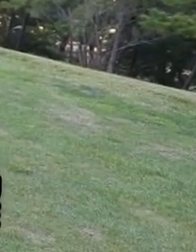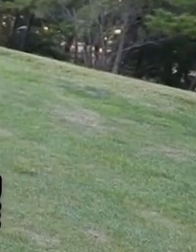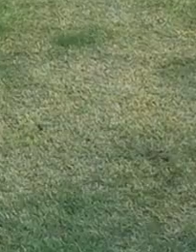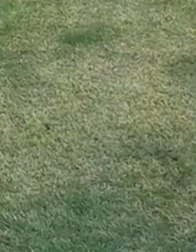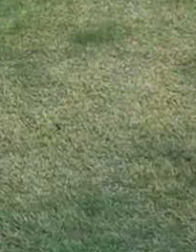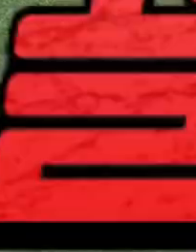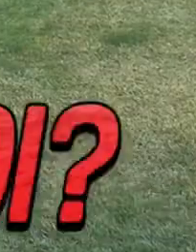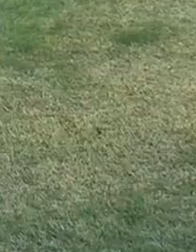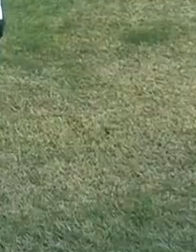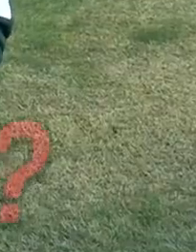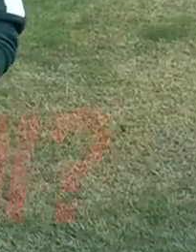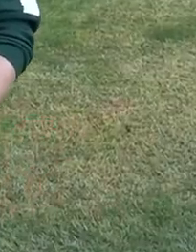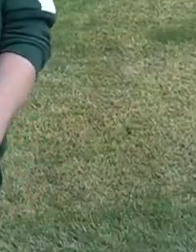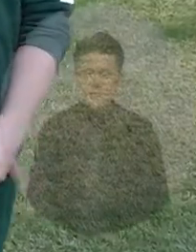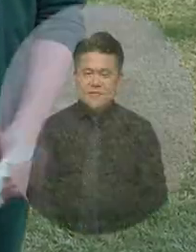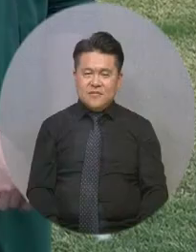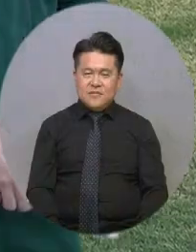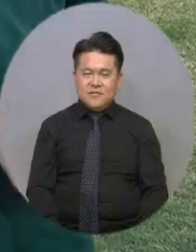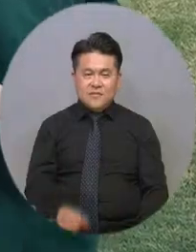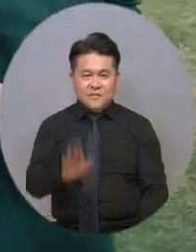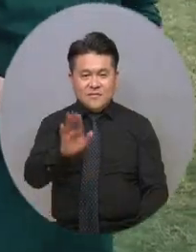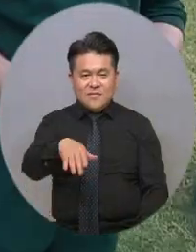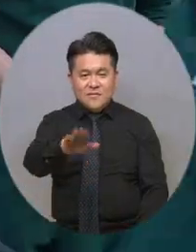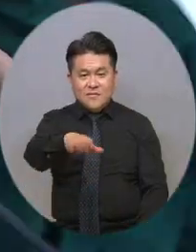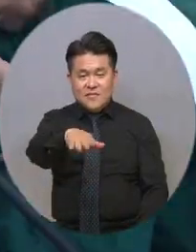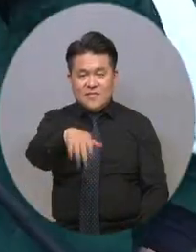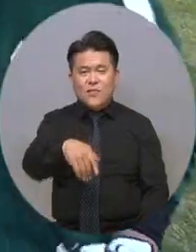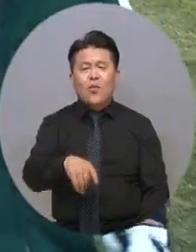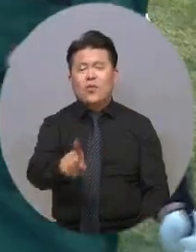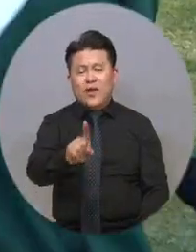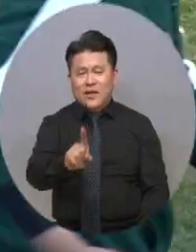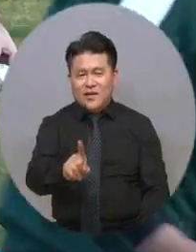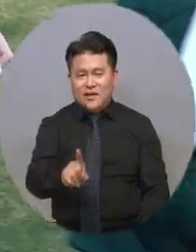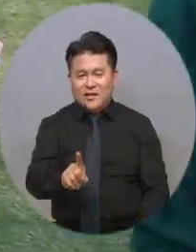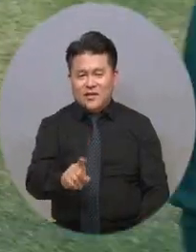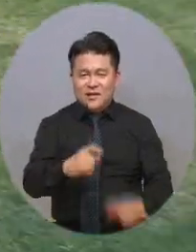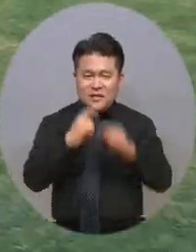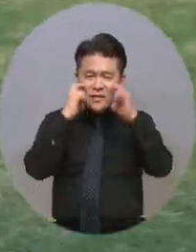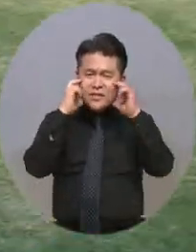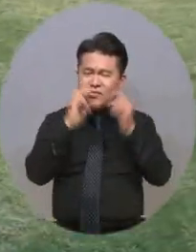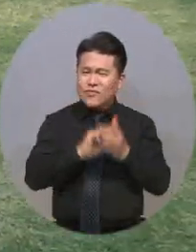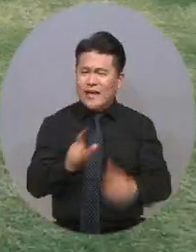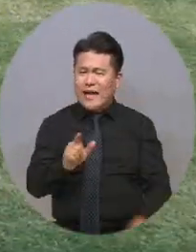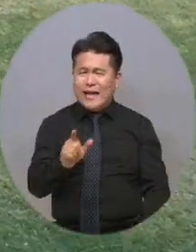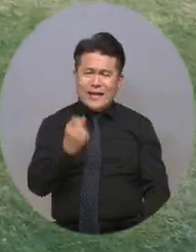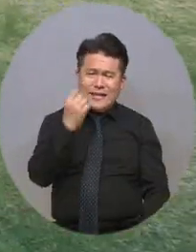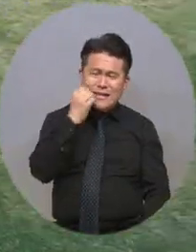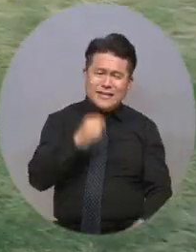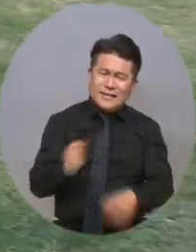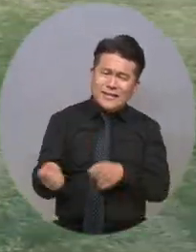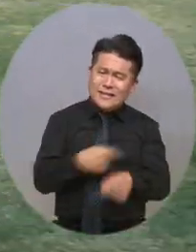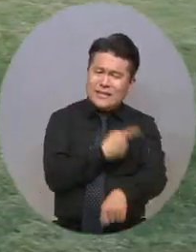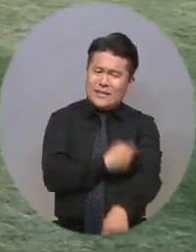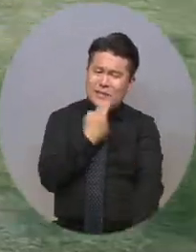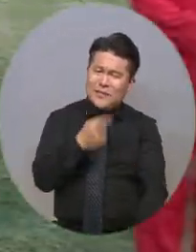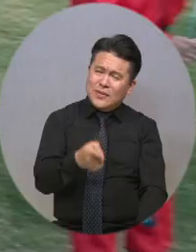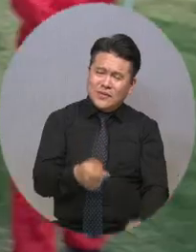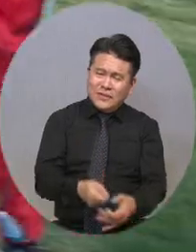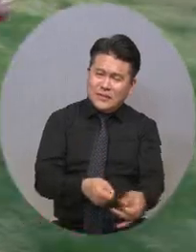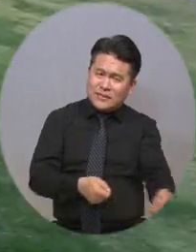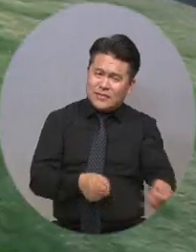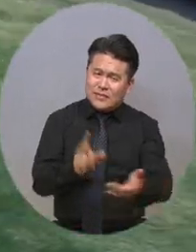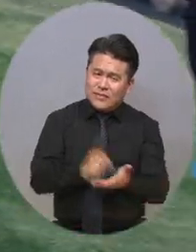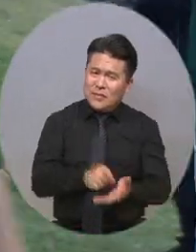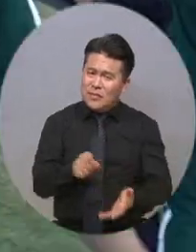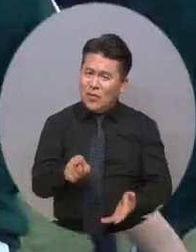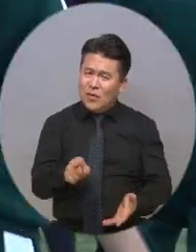위험해. 어? 관리자님 어떻게? 관리자님 혹시 마스크가 문제가 아니고 이 자체가 문제인 거 아니에요? 아니면 제 클럽이 문제일 수도 있는